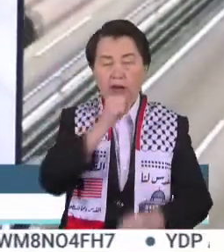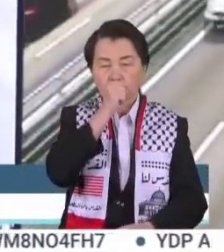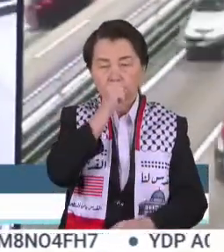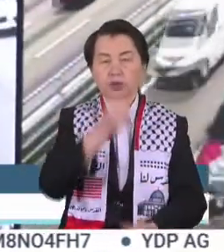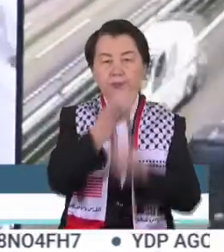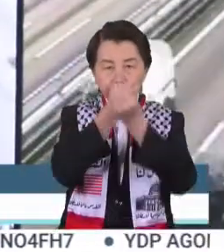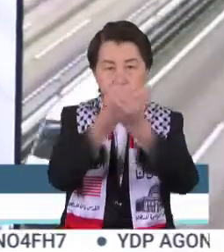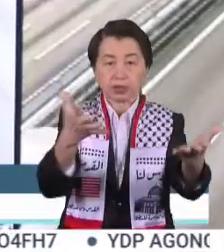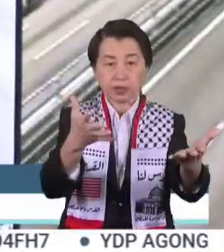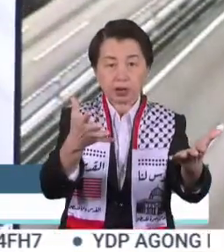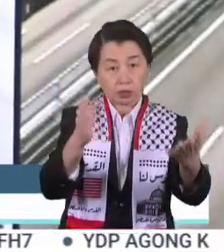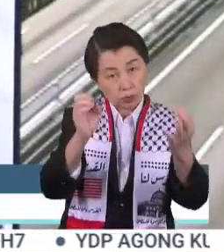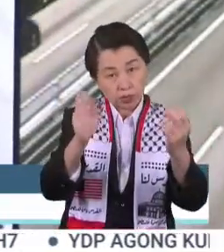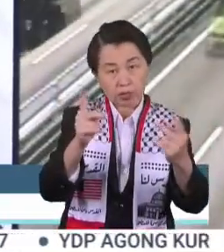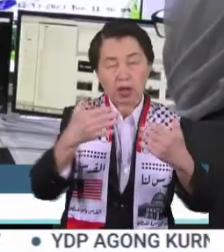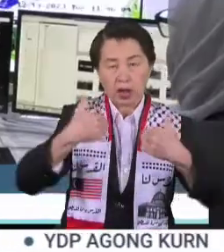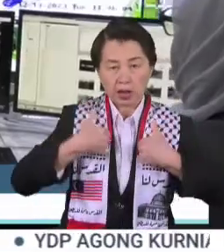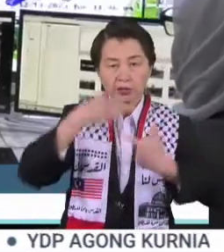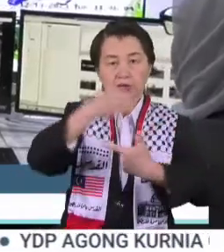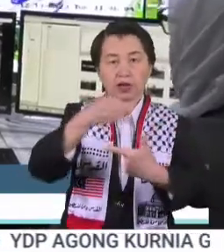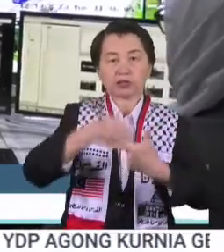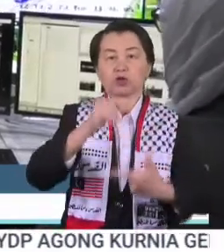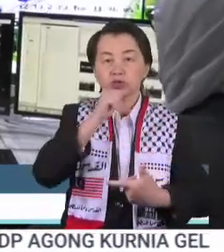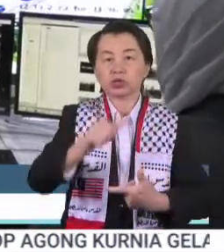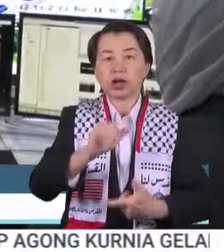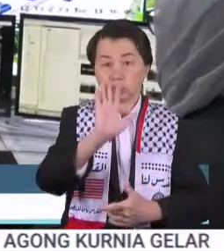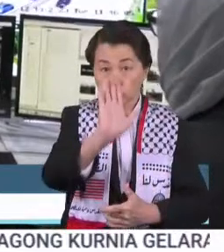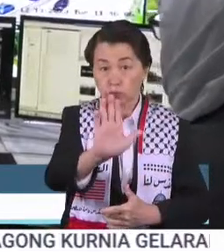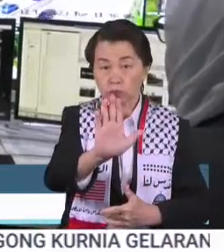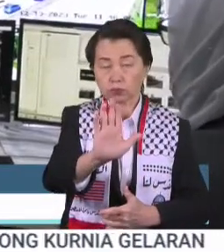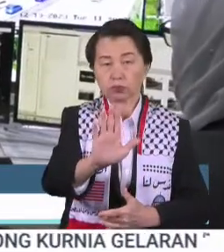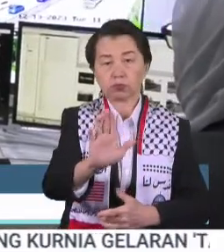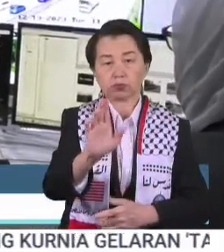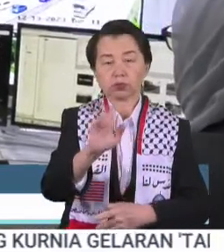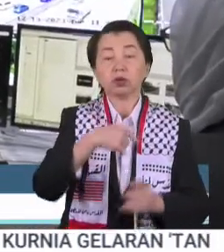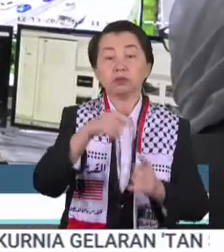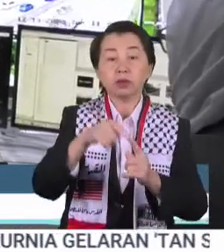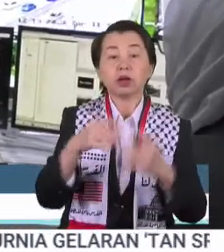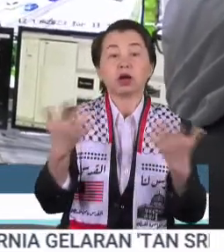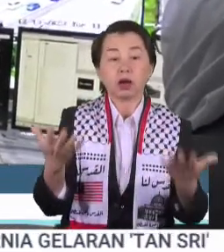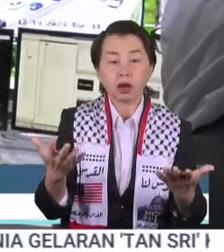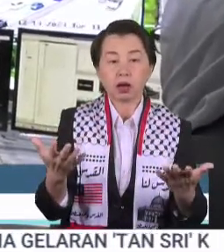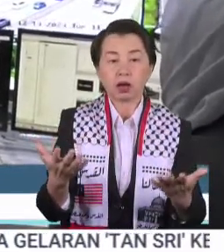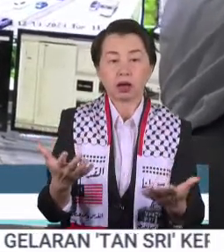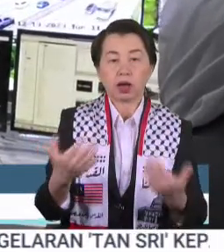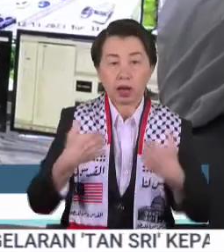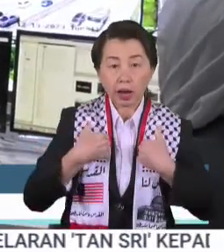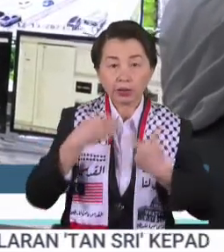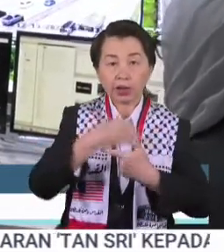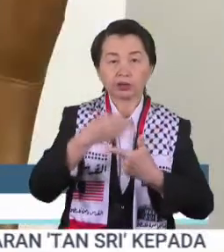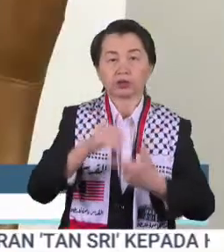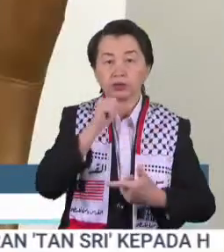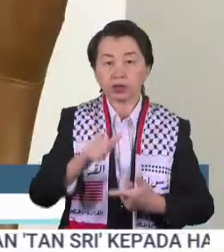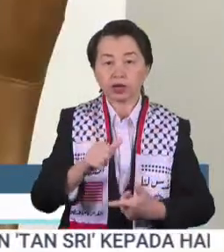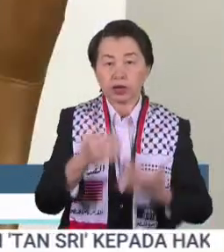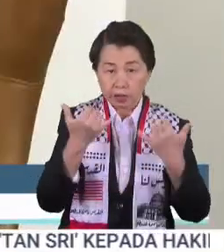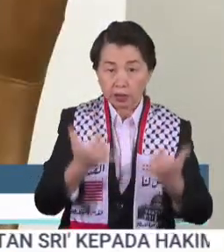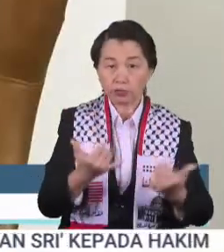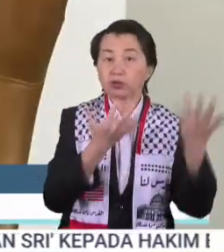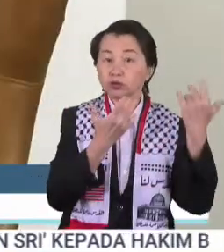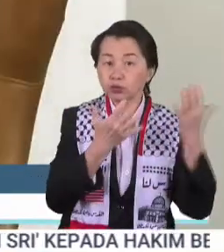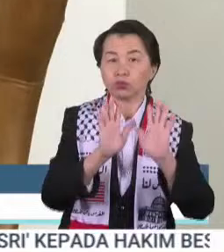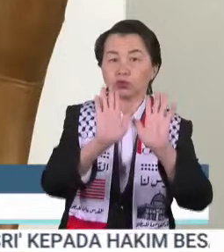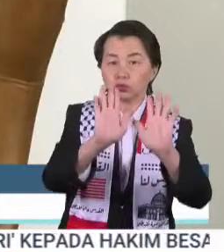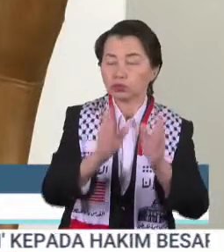pengumuman ada atau tidak. Bagaimana tarikhnya, bila ya. Itu kita tunggu, kita serah pada